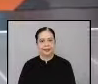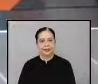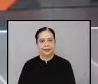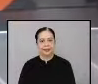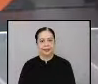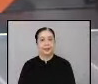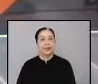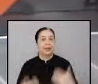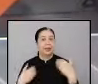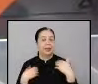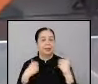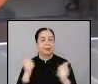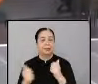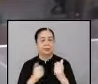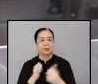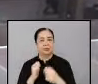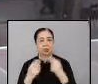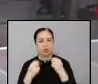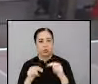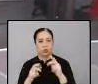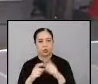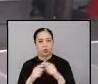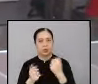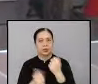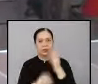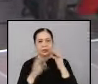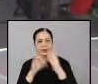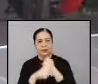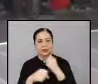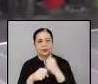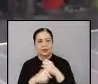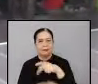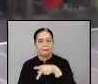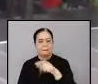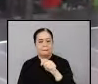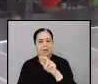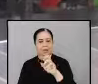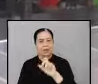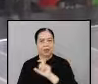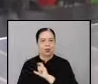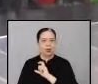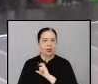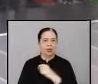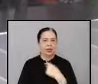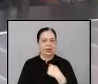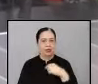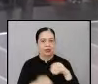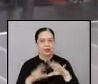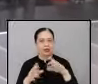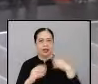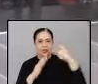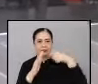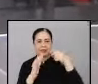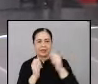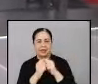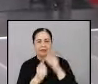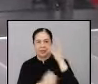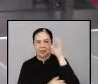Ops Derek Ramsey. Ni-recreate ang pare, pulis ako viral video niya kasama si Chris